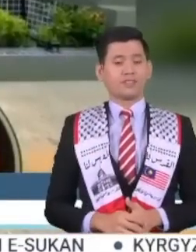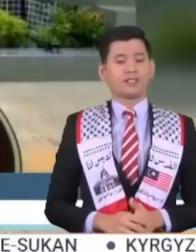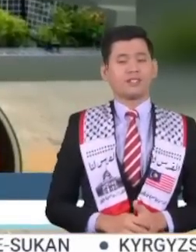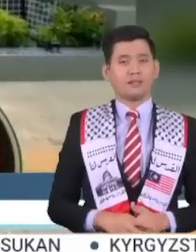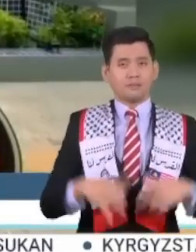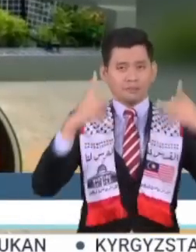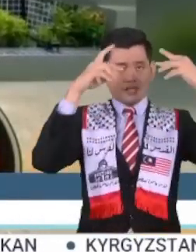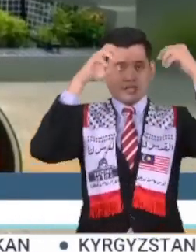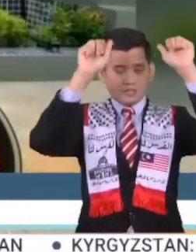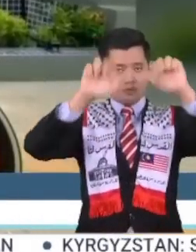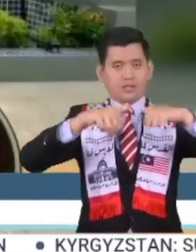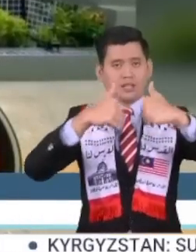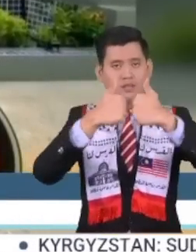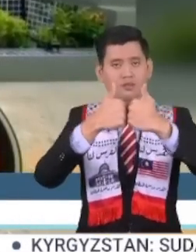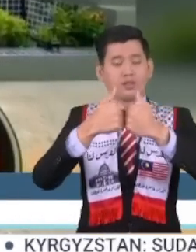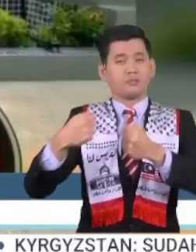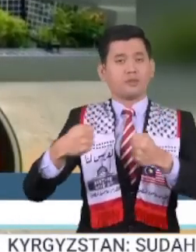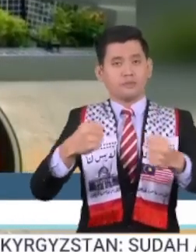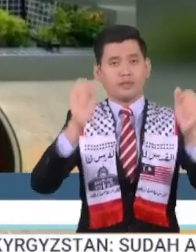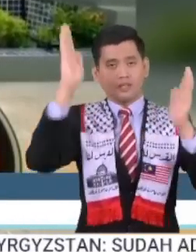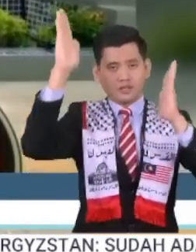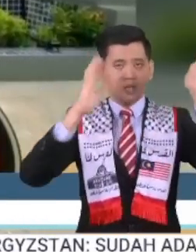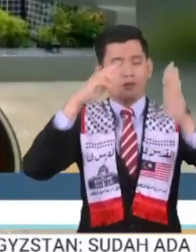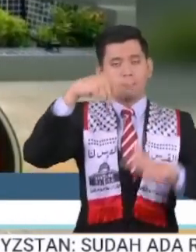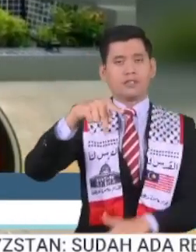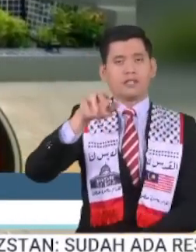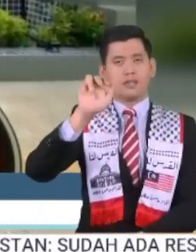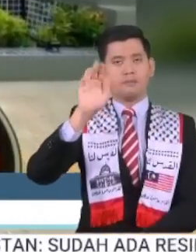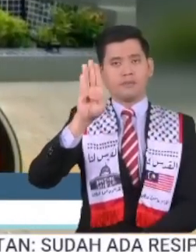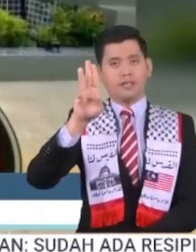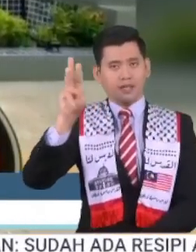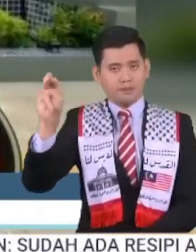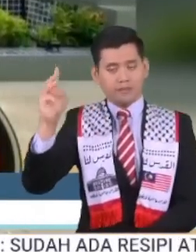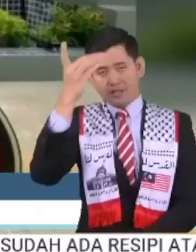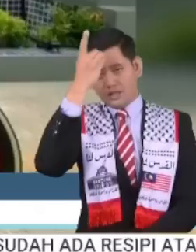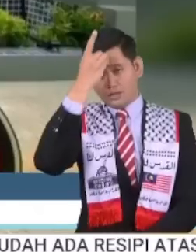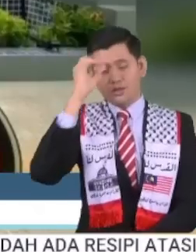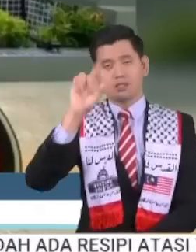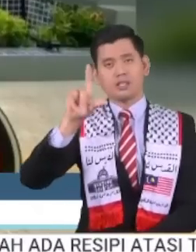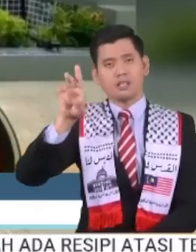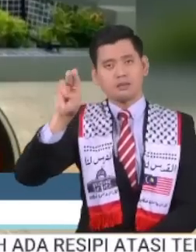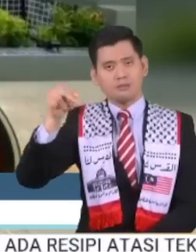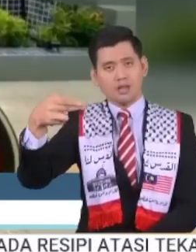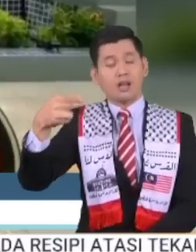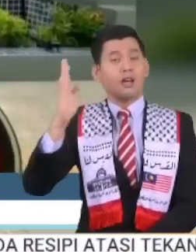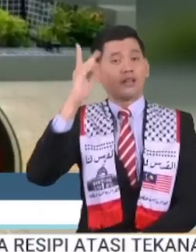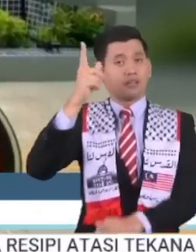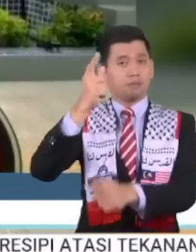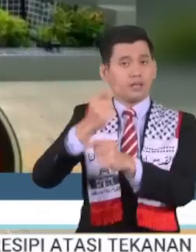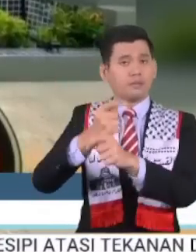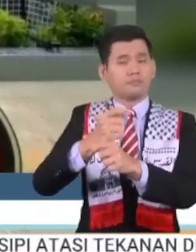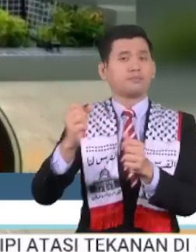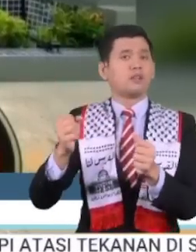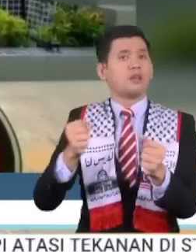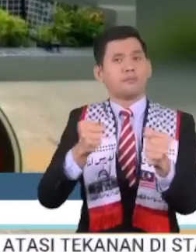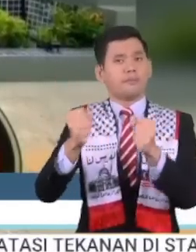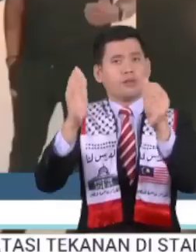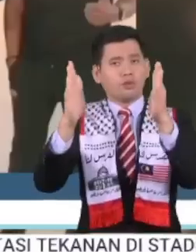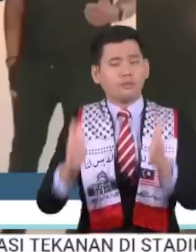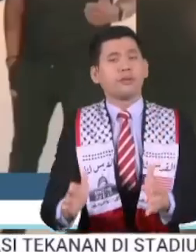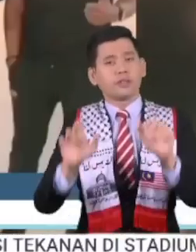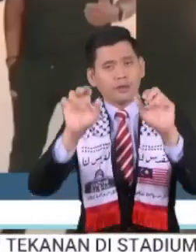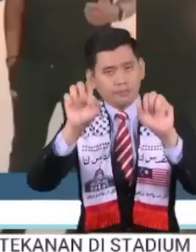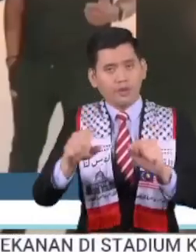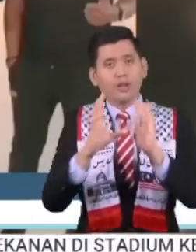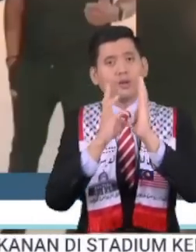Menurut Presiden Persekutuan Berbasikal Kebangsaan Malaysia PKBM, Dato' Abu Samah Abdul Wahab, pihaknya akan menentukan pelumba mana yang layak